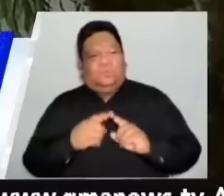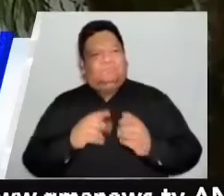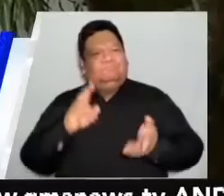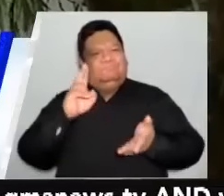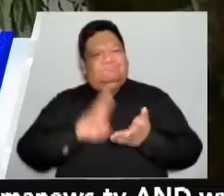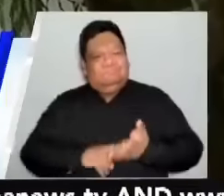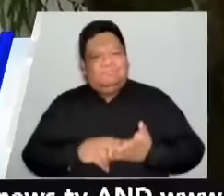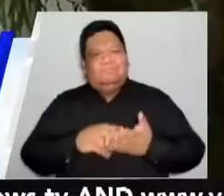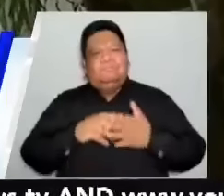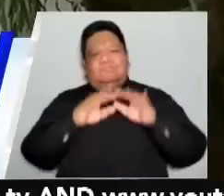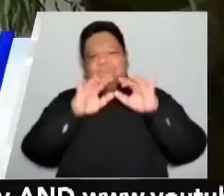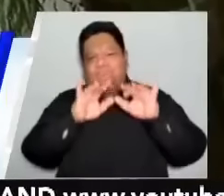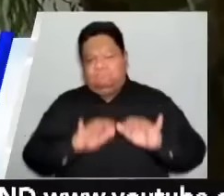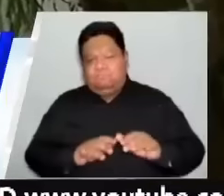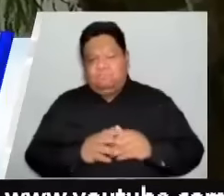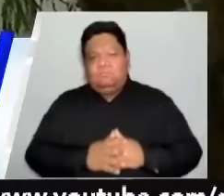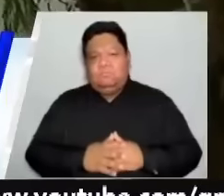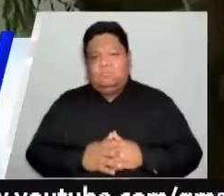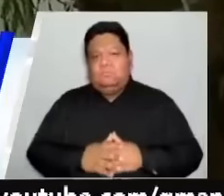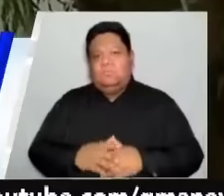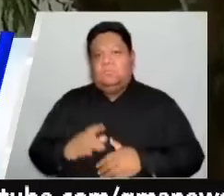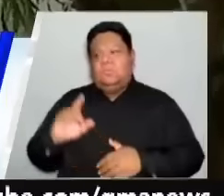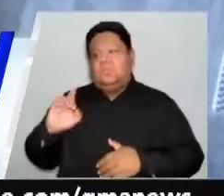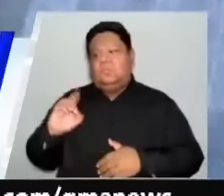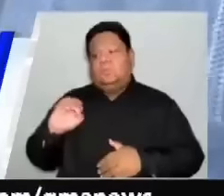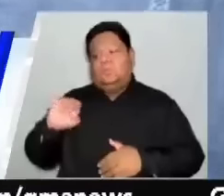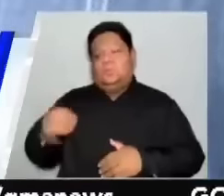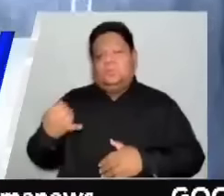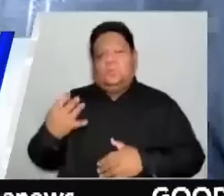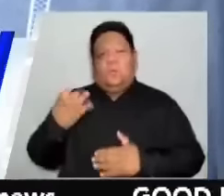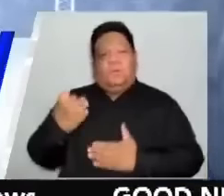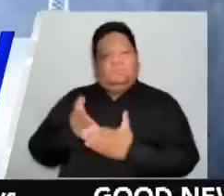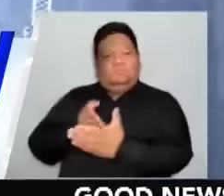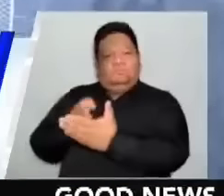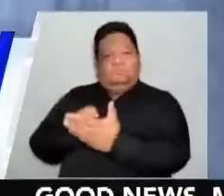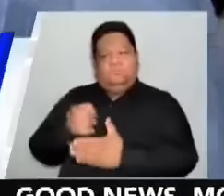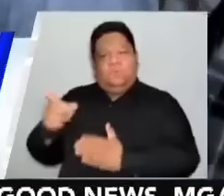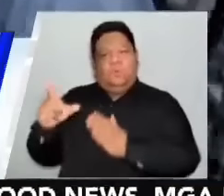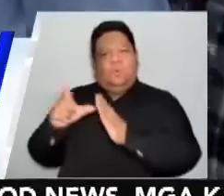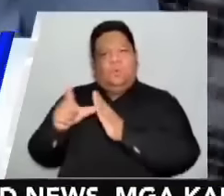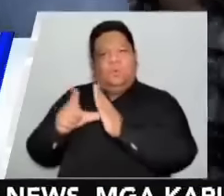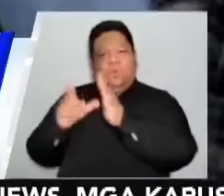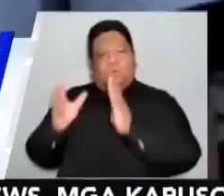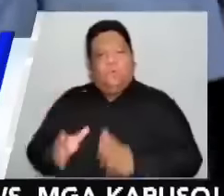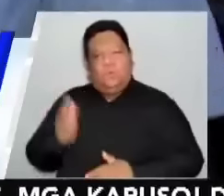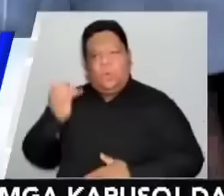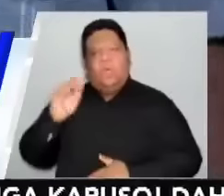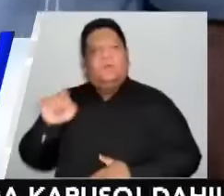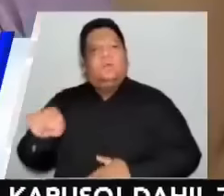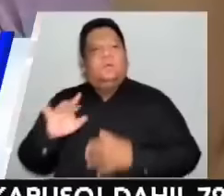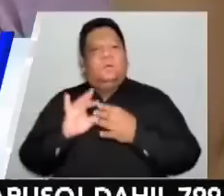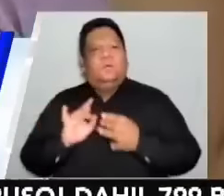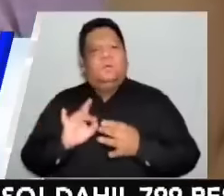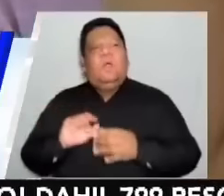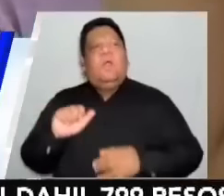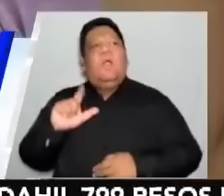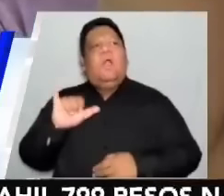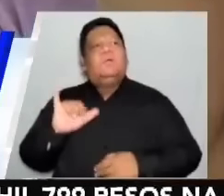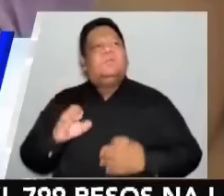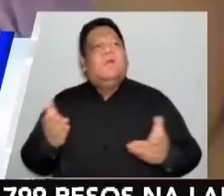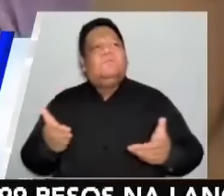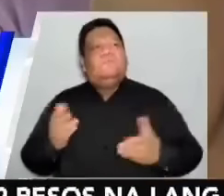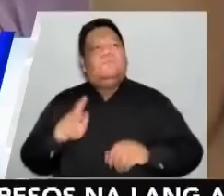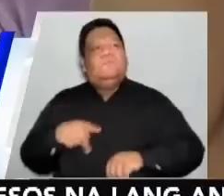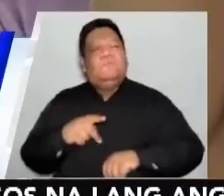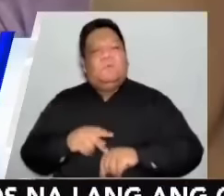ng DOJ ang mga abogado ni Alice go dahil sa pagsasabing nasa bansa pa ang tinata sik na Mayor pero nakaalis na pala pero gate ni Attorney